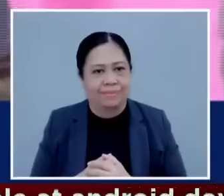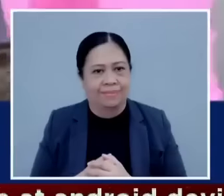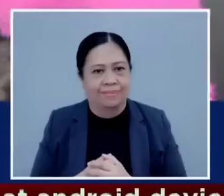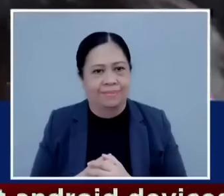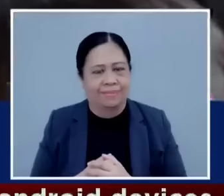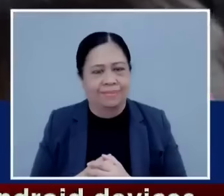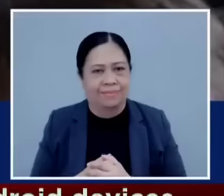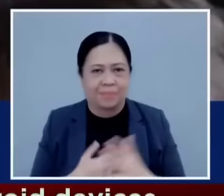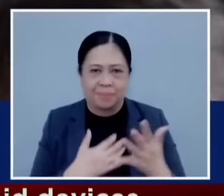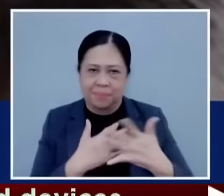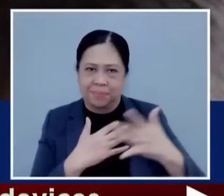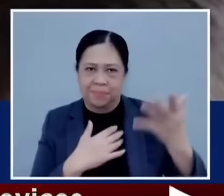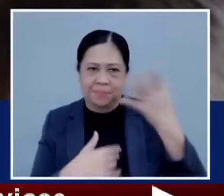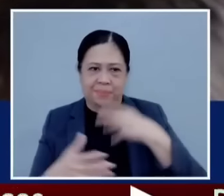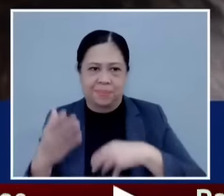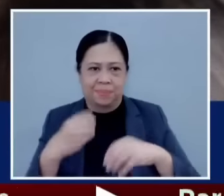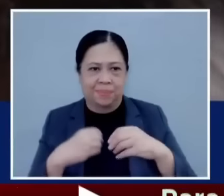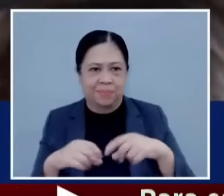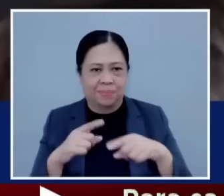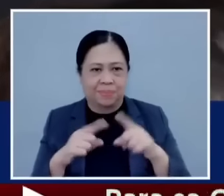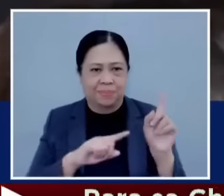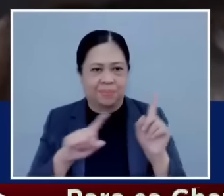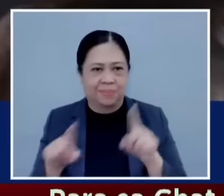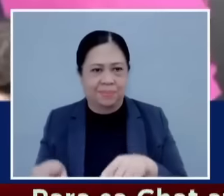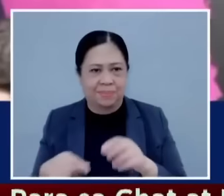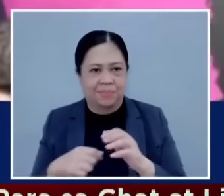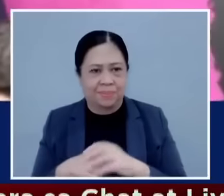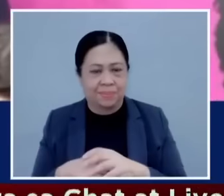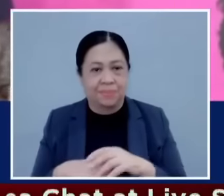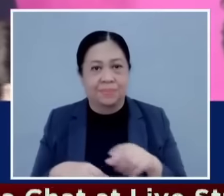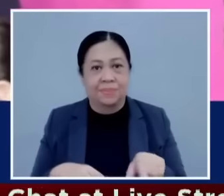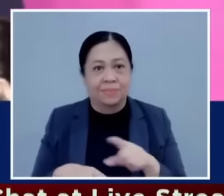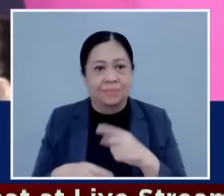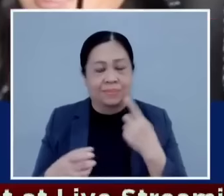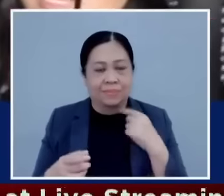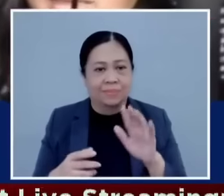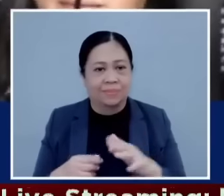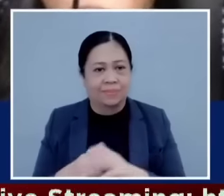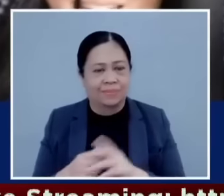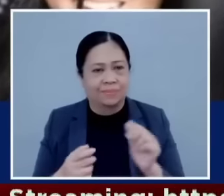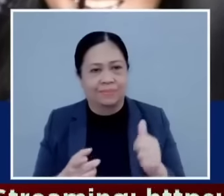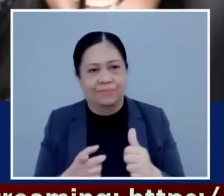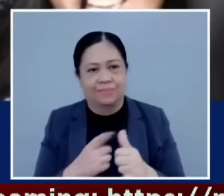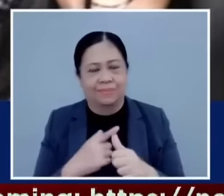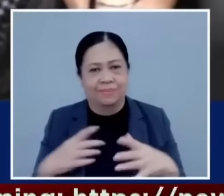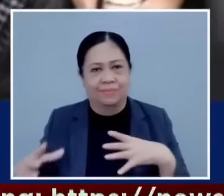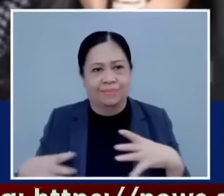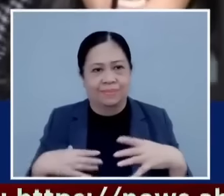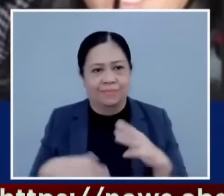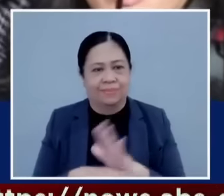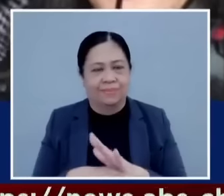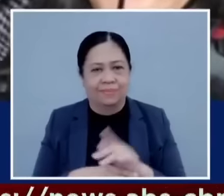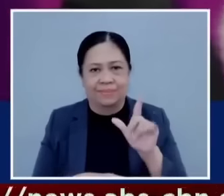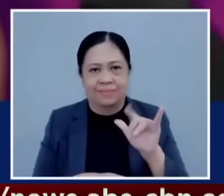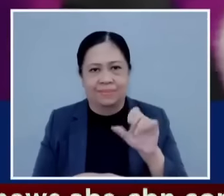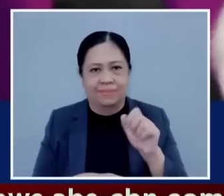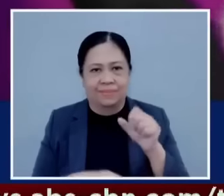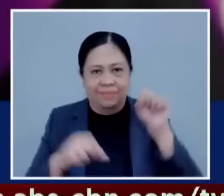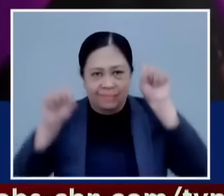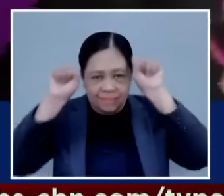Glowing at excited si Liza Soberano nang rumampas sa red carpet sa Hollywood para sa kanyang kauna-unahang Hollywood movie na Lisa